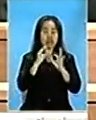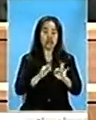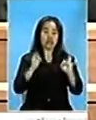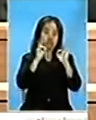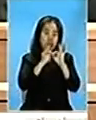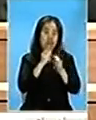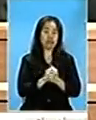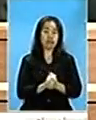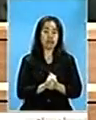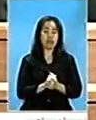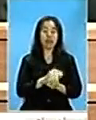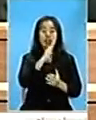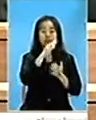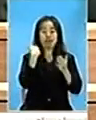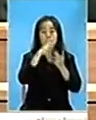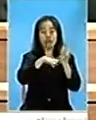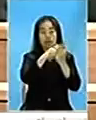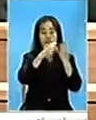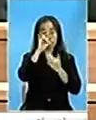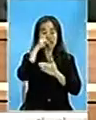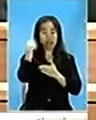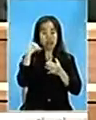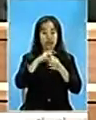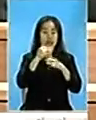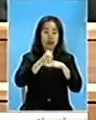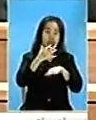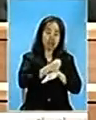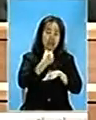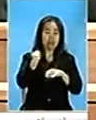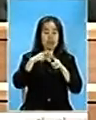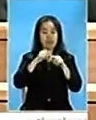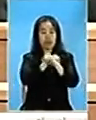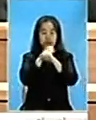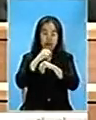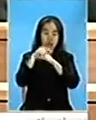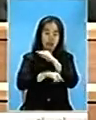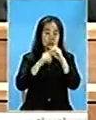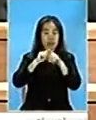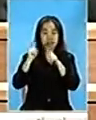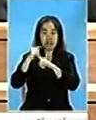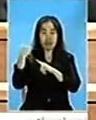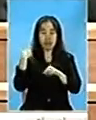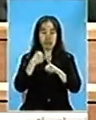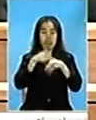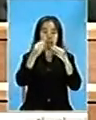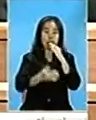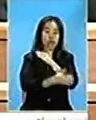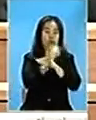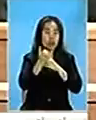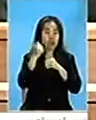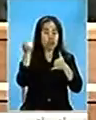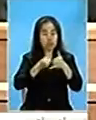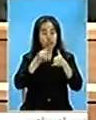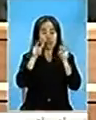แม้ท่านจะมียุทธศาสตร์ในการแยกทุนจากการเมืองการสร้างกลไกป้องกันประโยชน์ทับซ้อนการสร้างระบบการควบคุมการลงโทษท